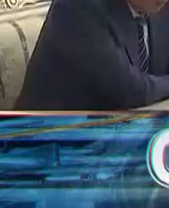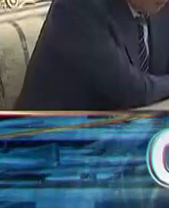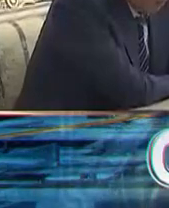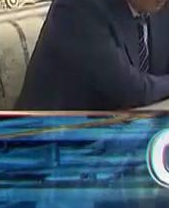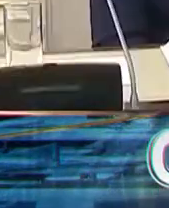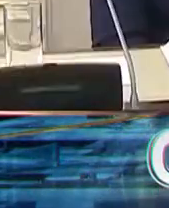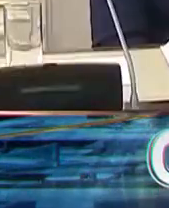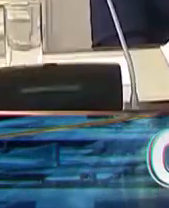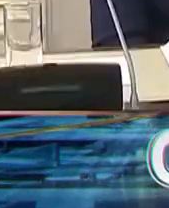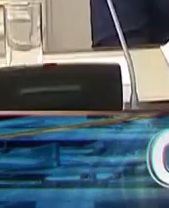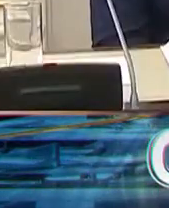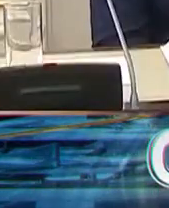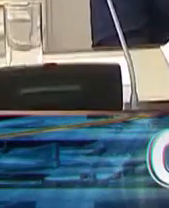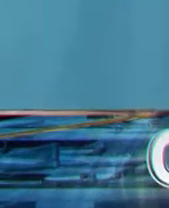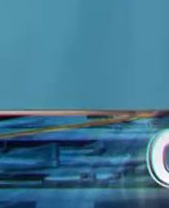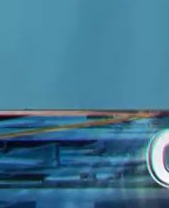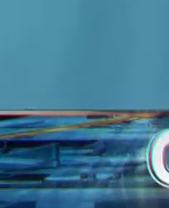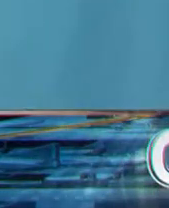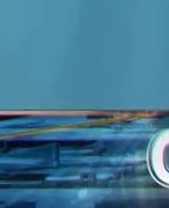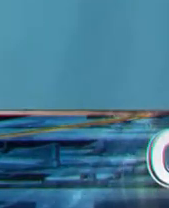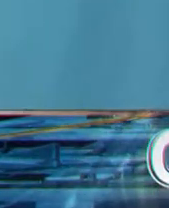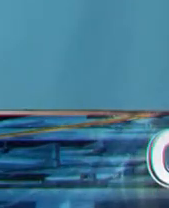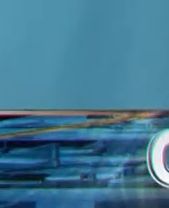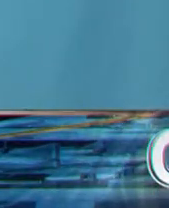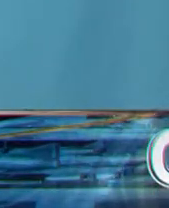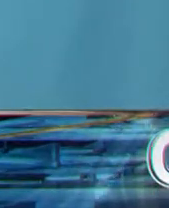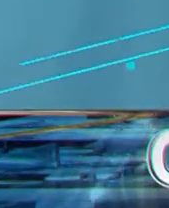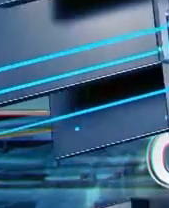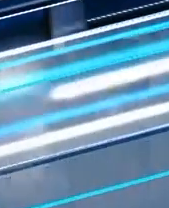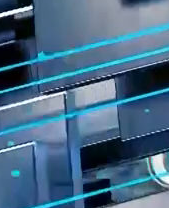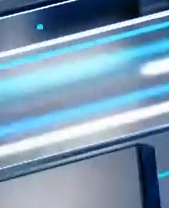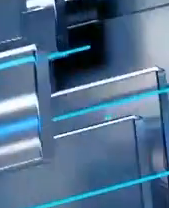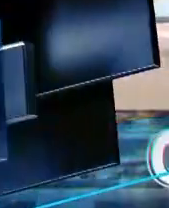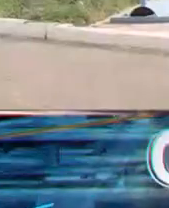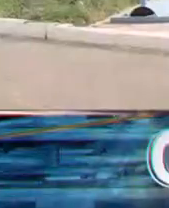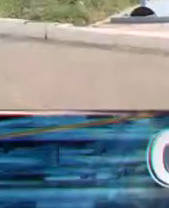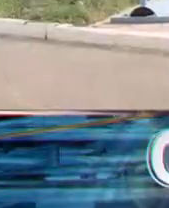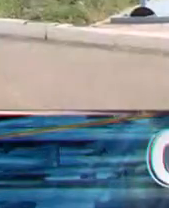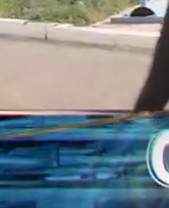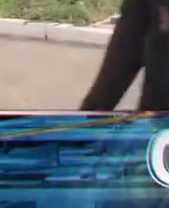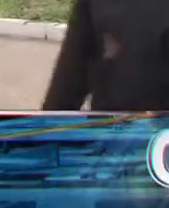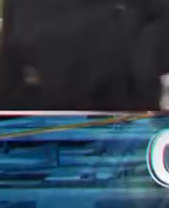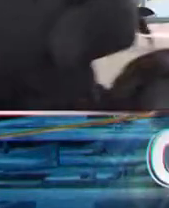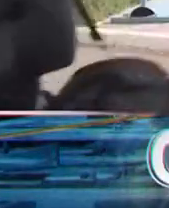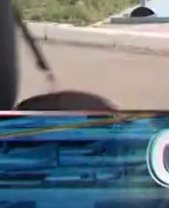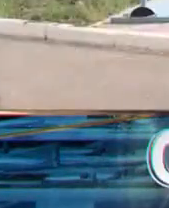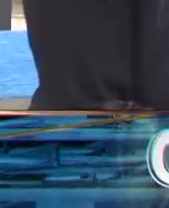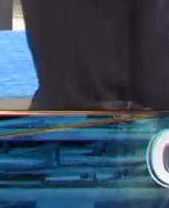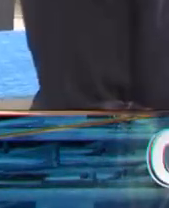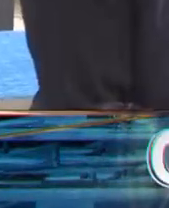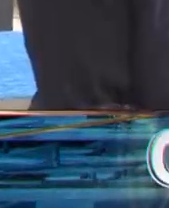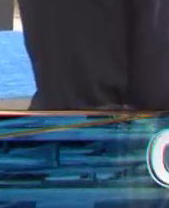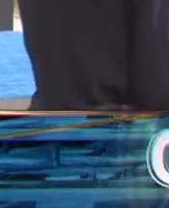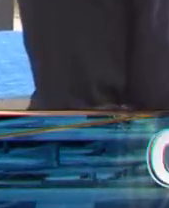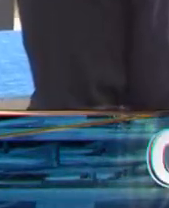Режим ЧП продлен, но помощь и поддержку получит каждый казахстанец. Дорога домой. С запада на юго-восток